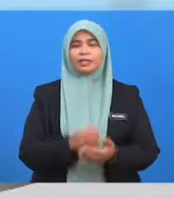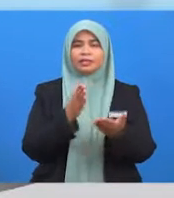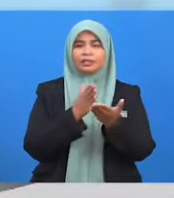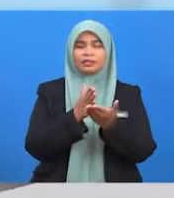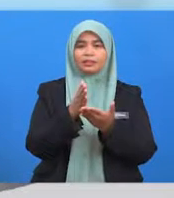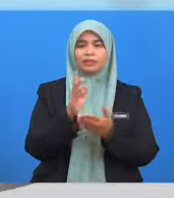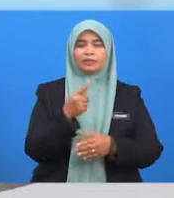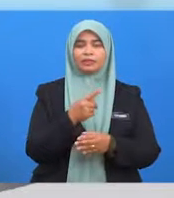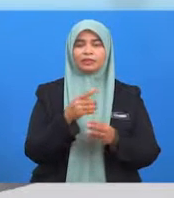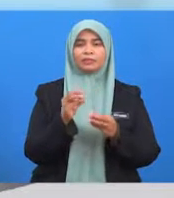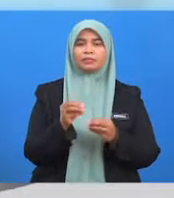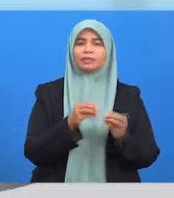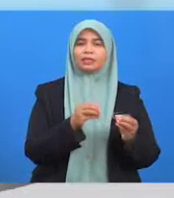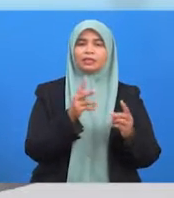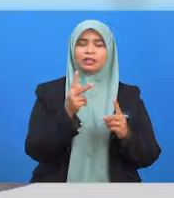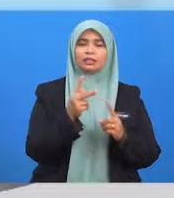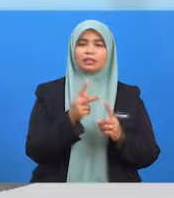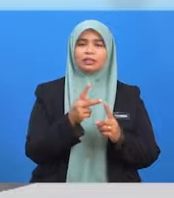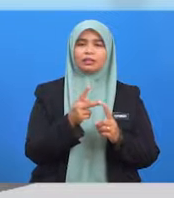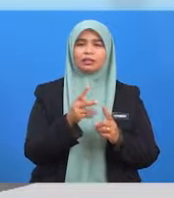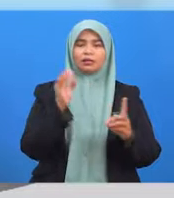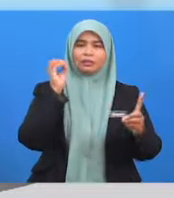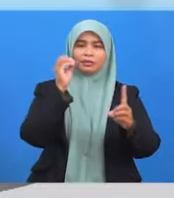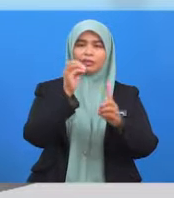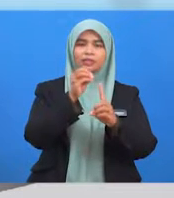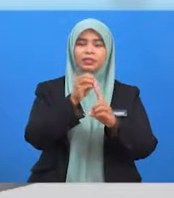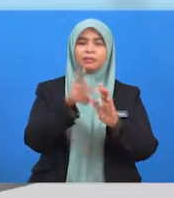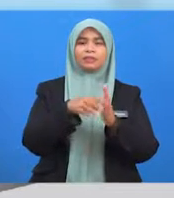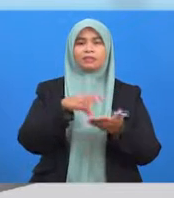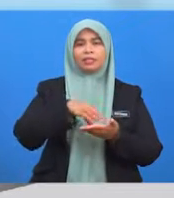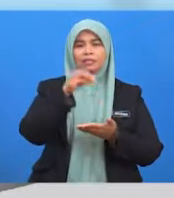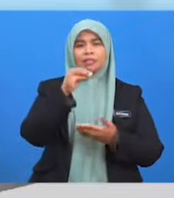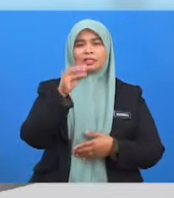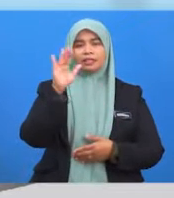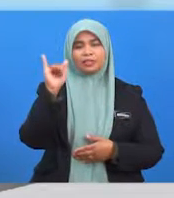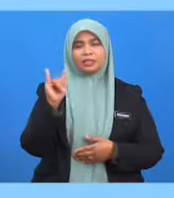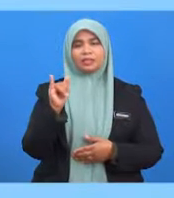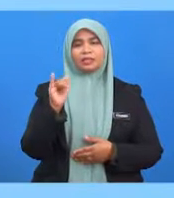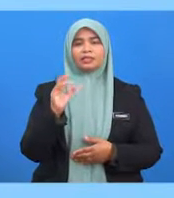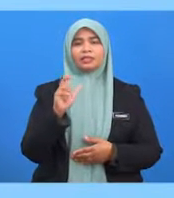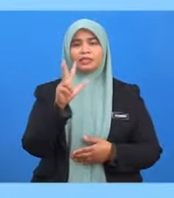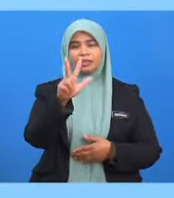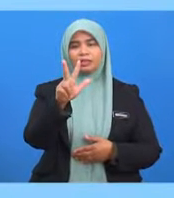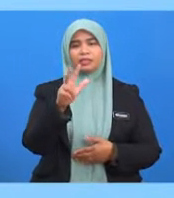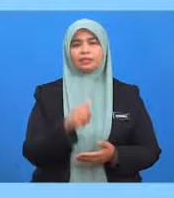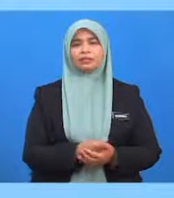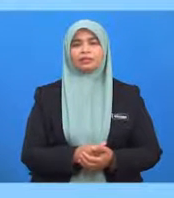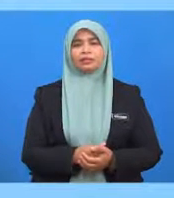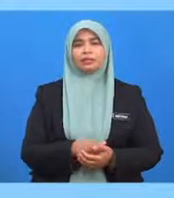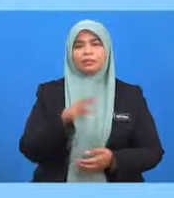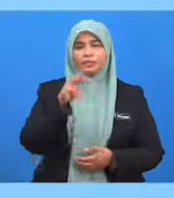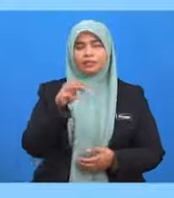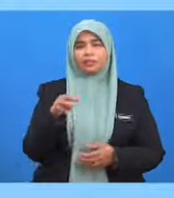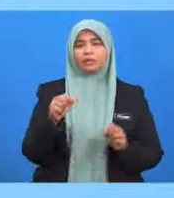Seterusnya, kita beralih pula kepada objektif pembelajaran yang ketiga, iaitu